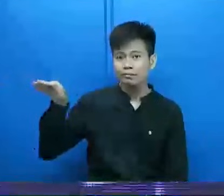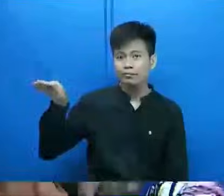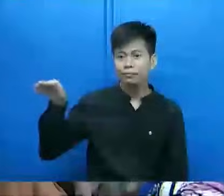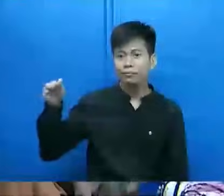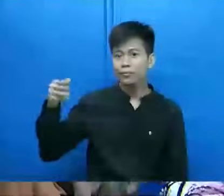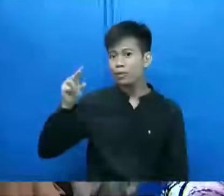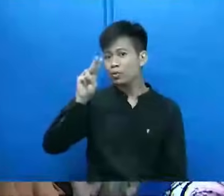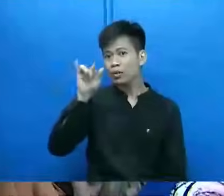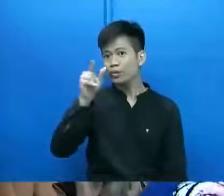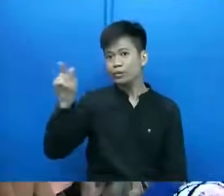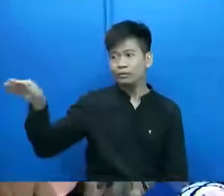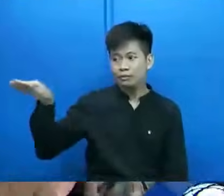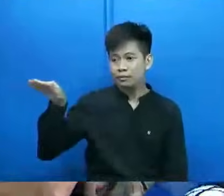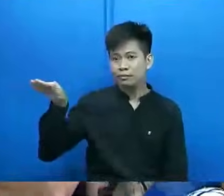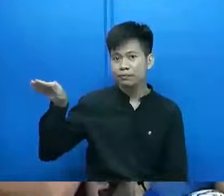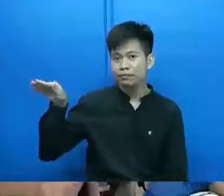Dua juz.